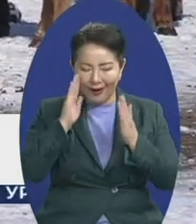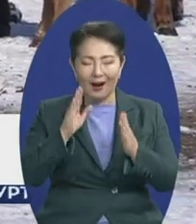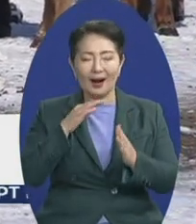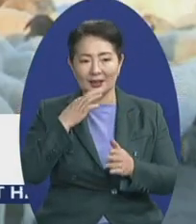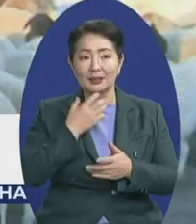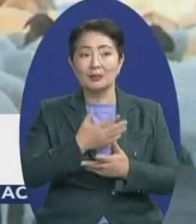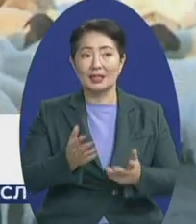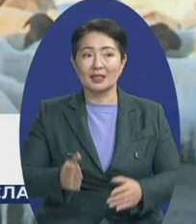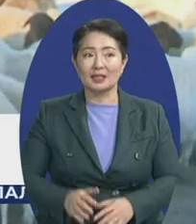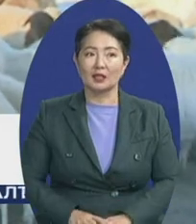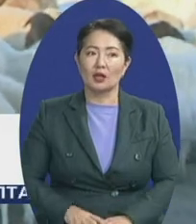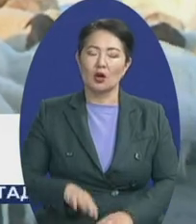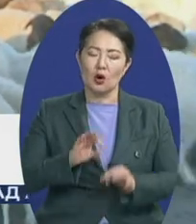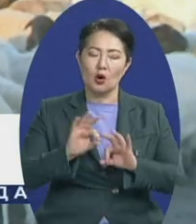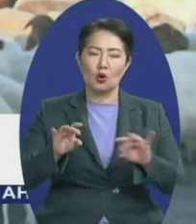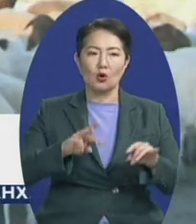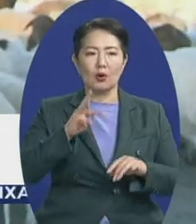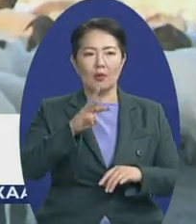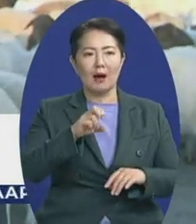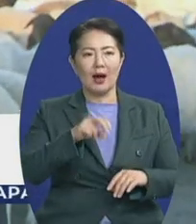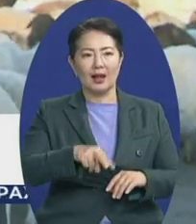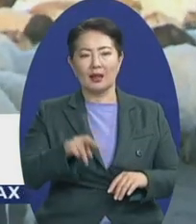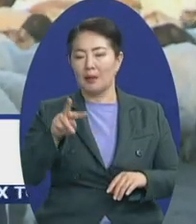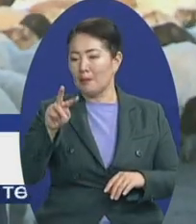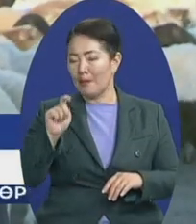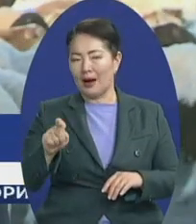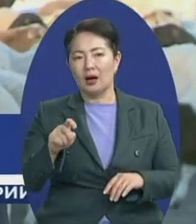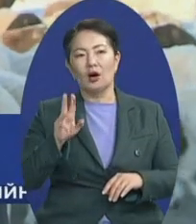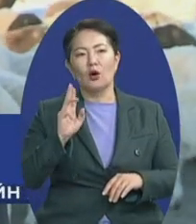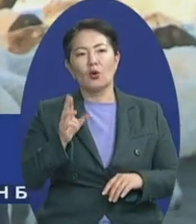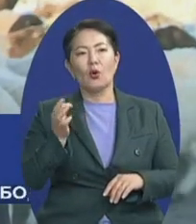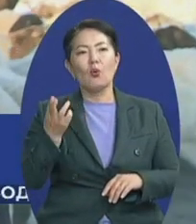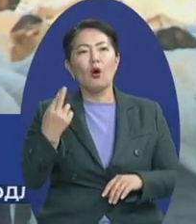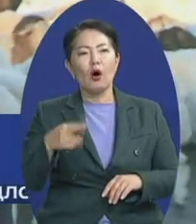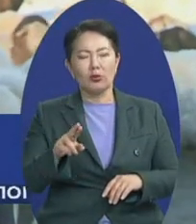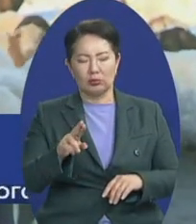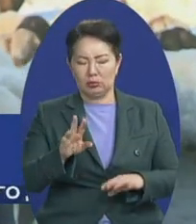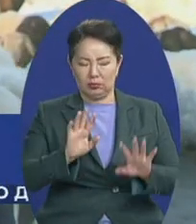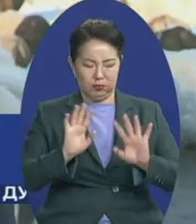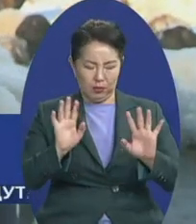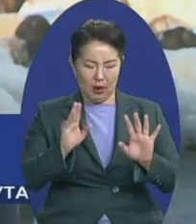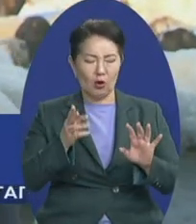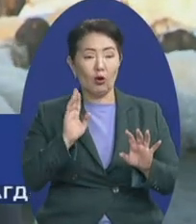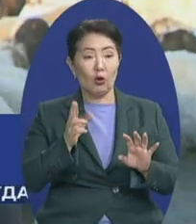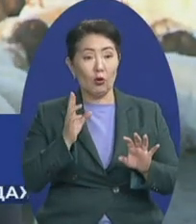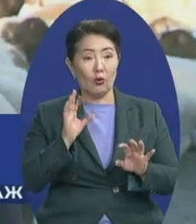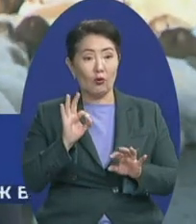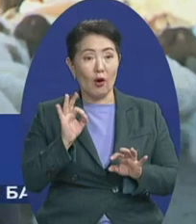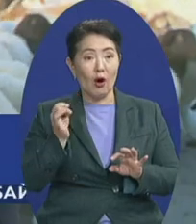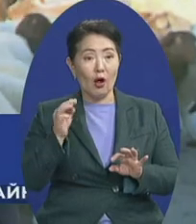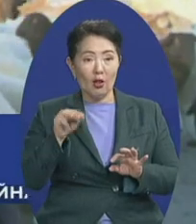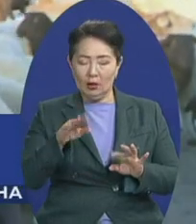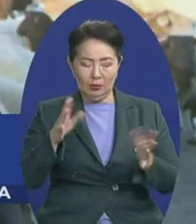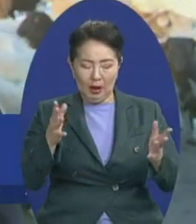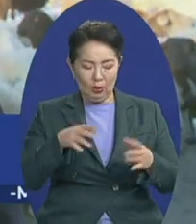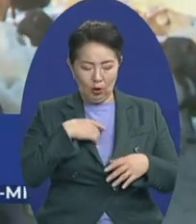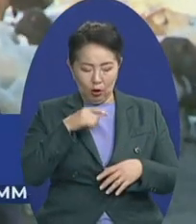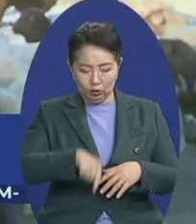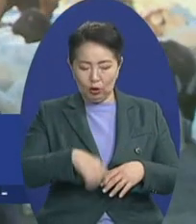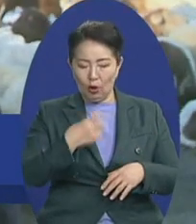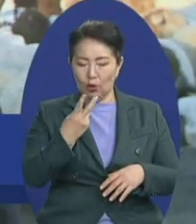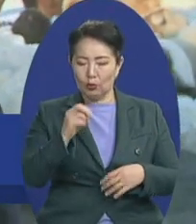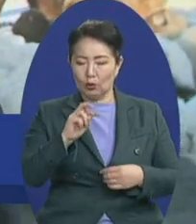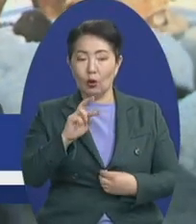мэдгдлээ. Бүх төрлийн малын махыг квотко болгосон экспортлох гарах махыг. Тийм учраас 23 онд Монгол улсын